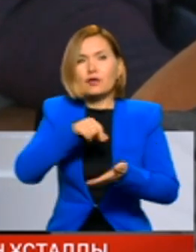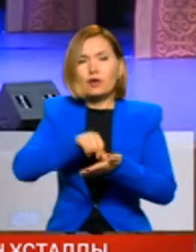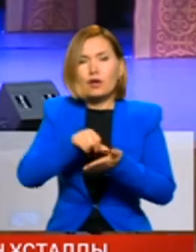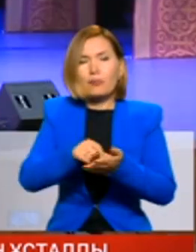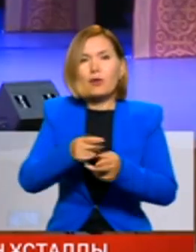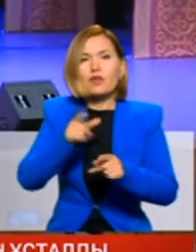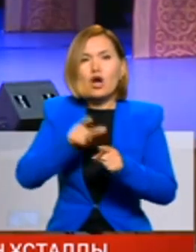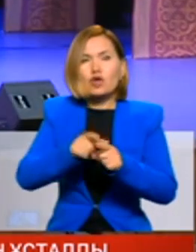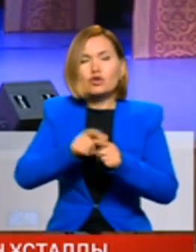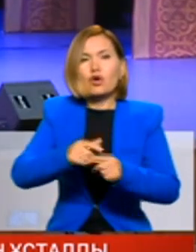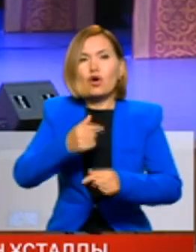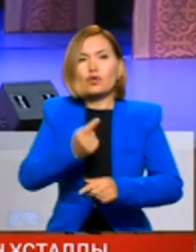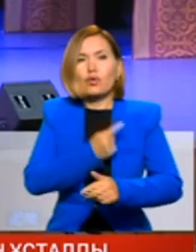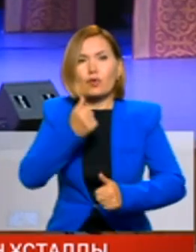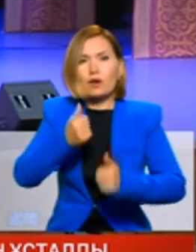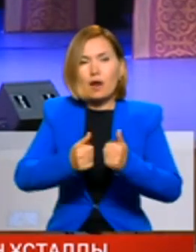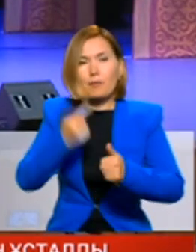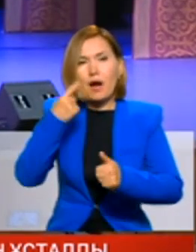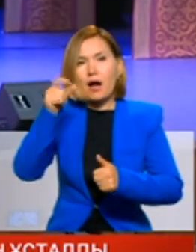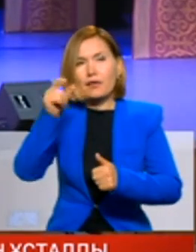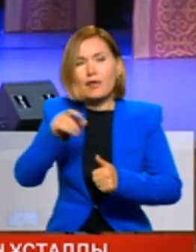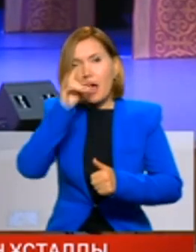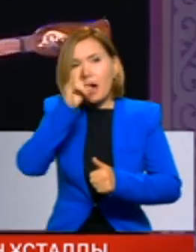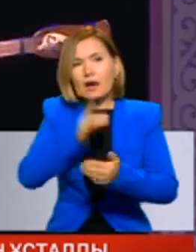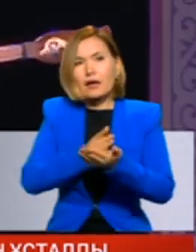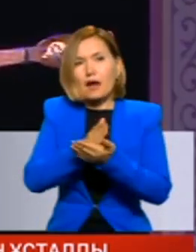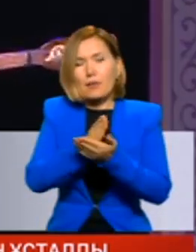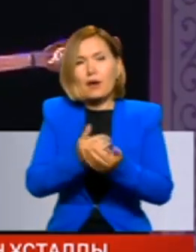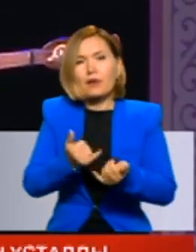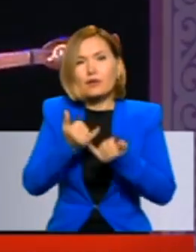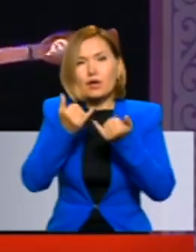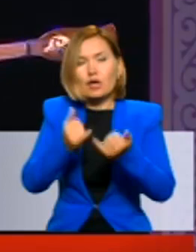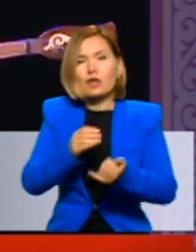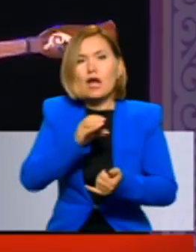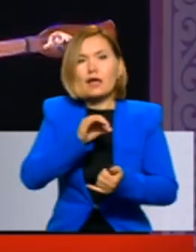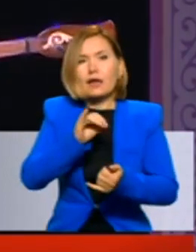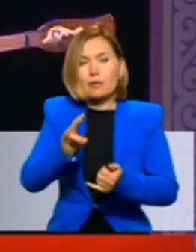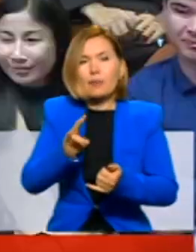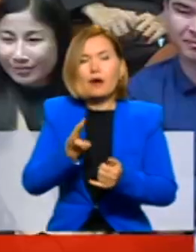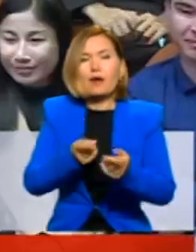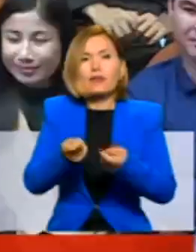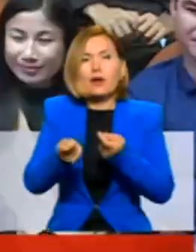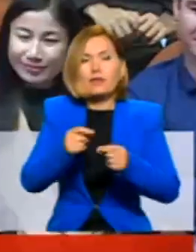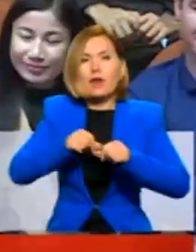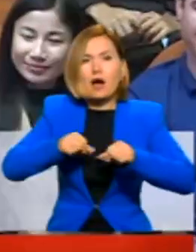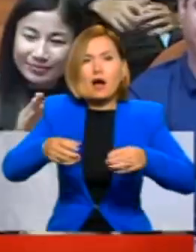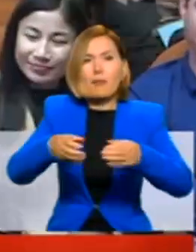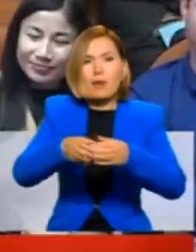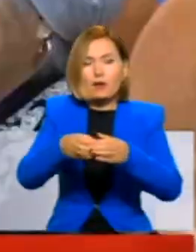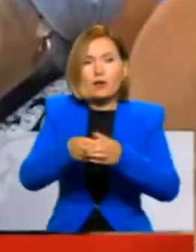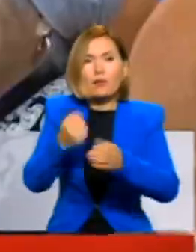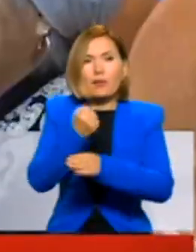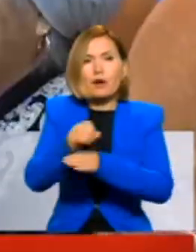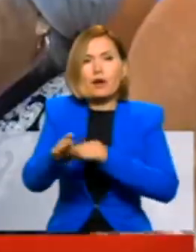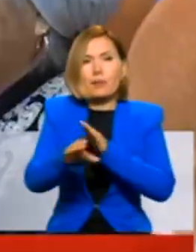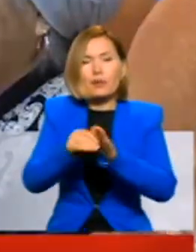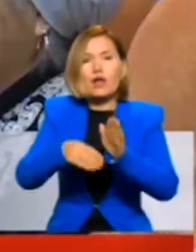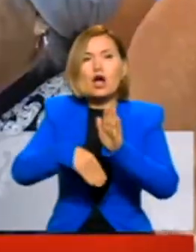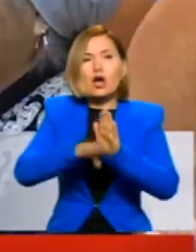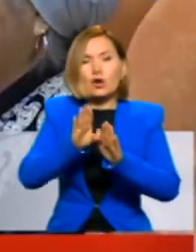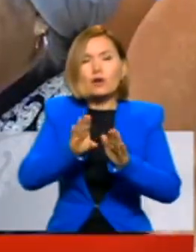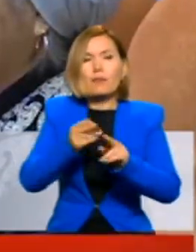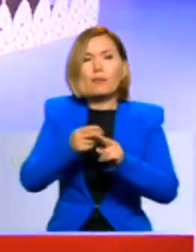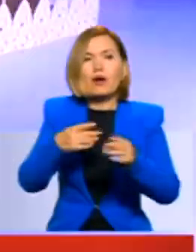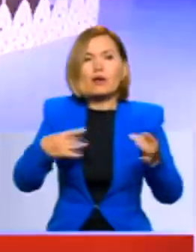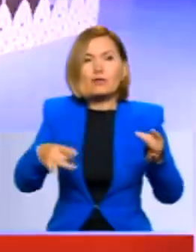Сөз додасының үздігін ақын Қазақстанның еңбек сіңірген қайраткері Жүрсін Ерман бастаған қазылар алқасы анықтады. Үздік атанған айтыскер